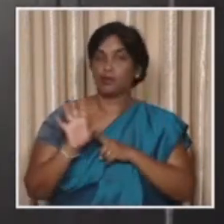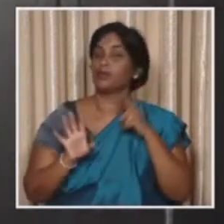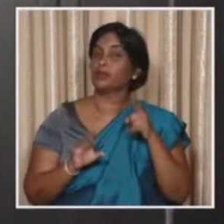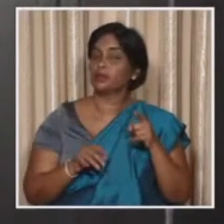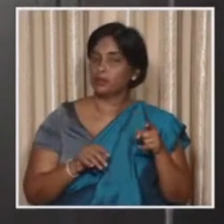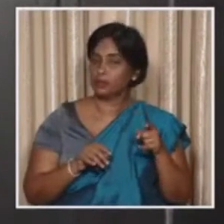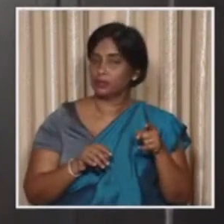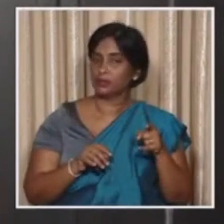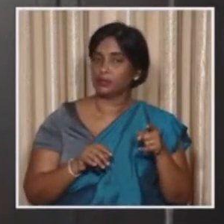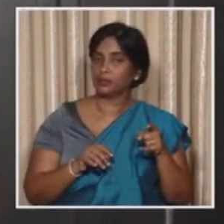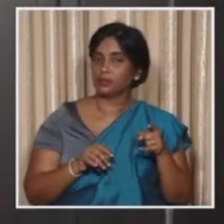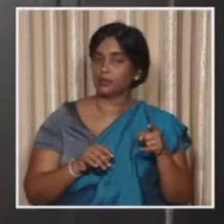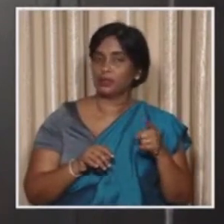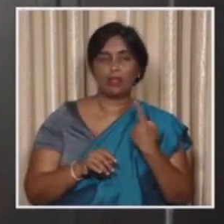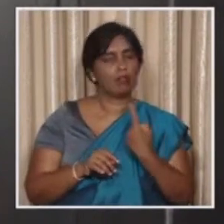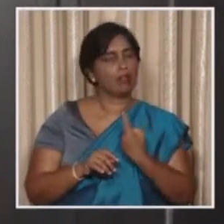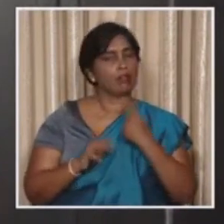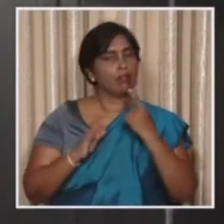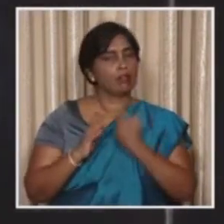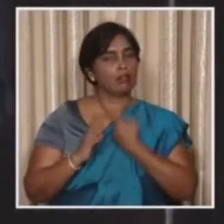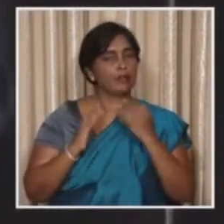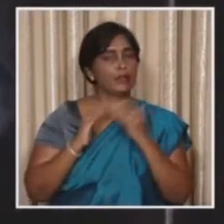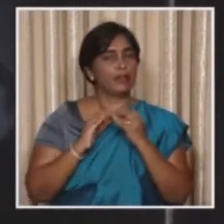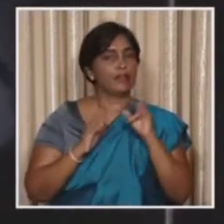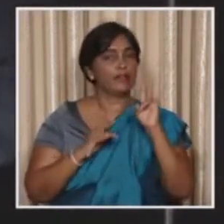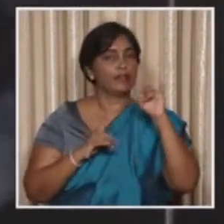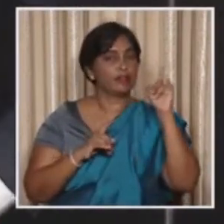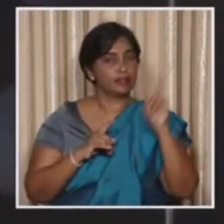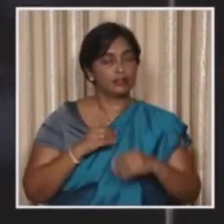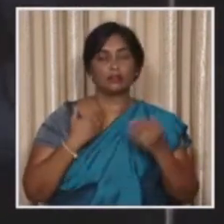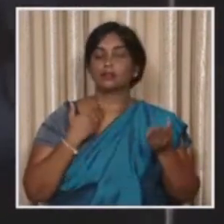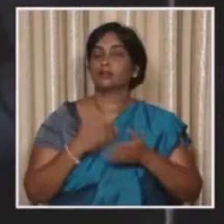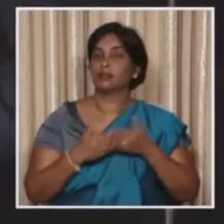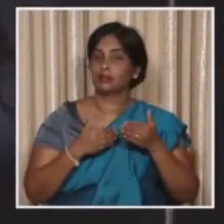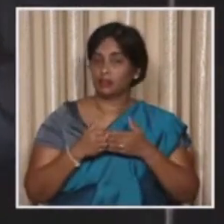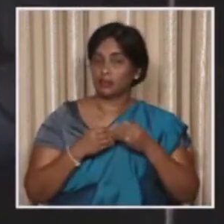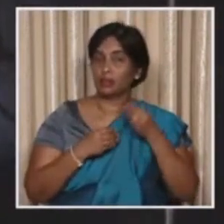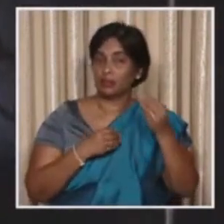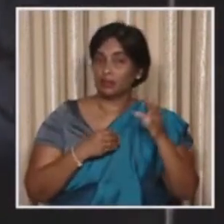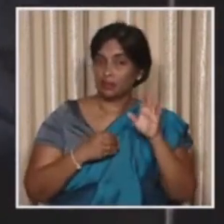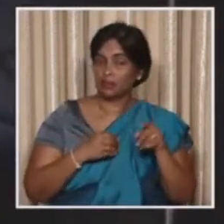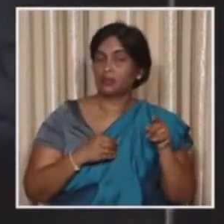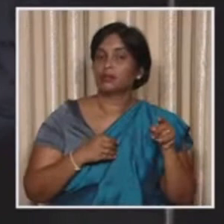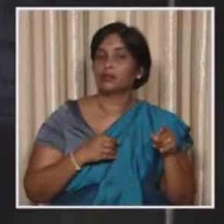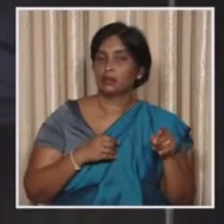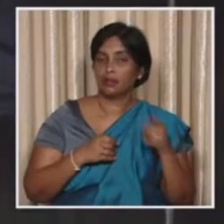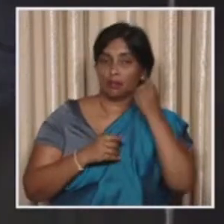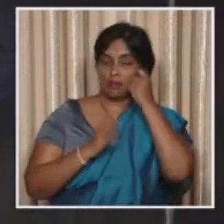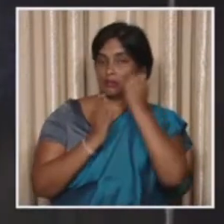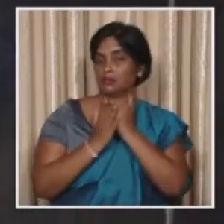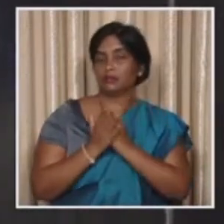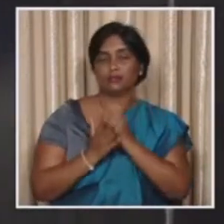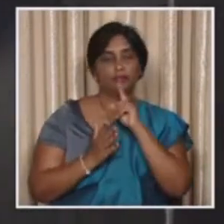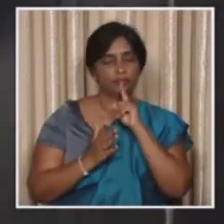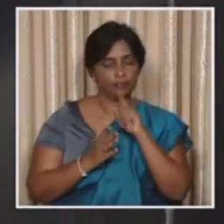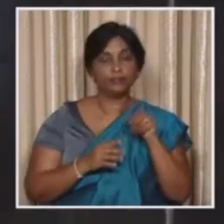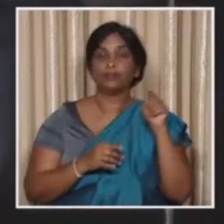25,000 தனி அலகுகளை மலையகத்தில் வீடமைப்புக்காக உருவாக்குகின்றோம் என்ற முன்மொழிவு வைக்கப்பட்டது. அந்த